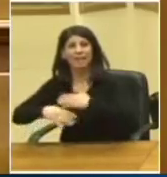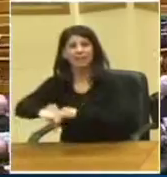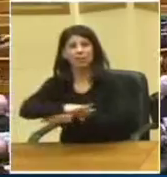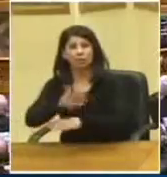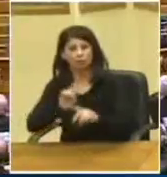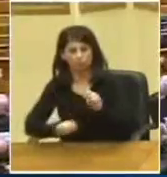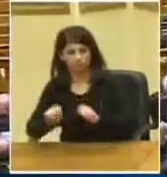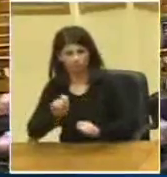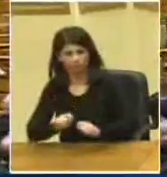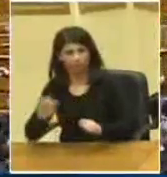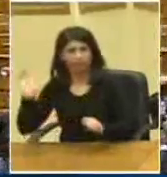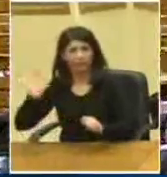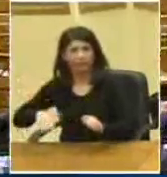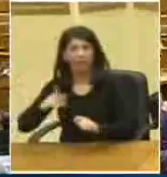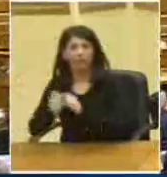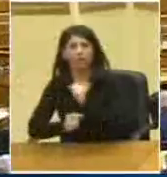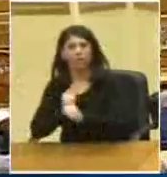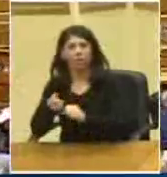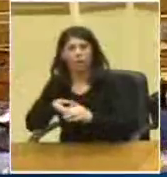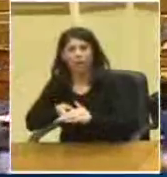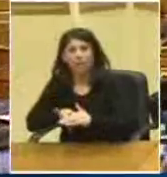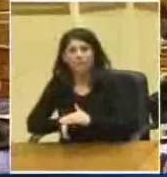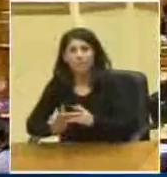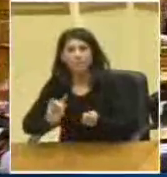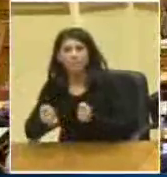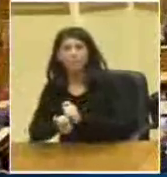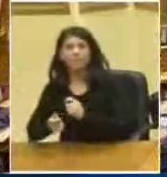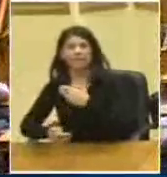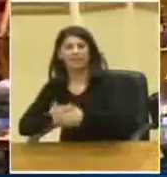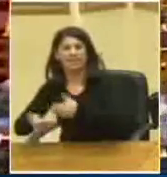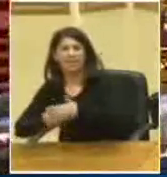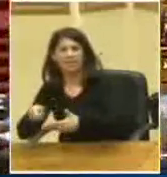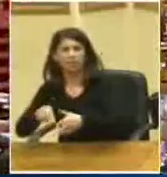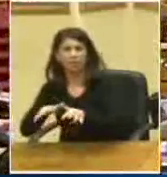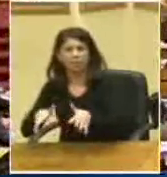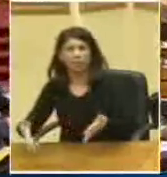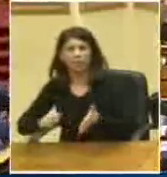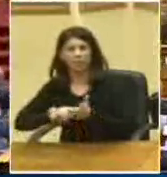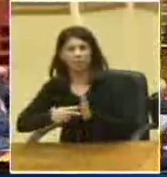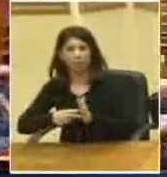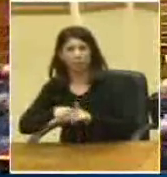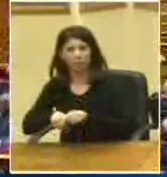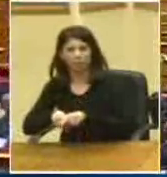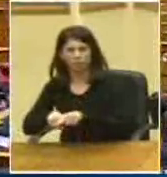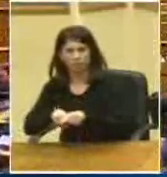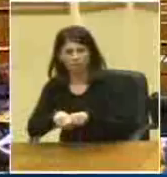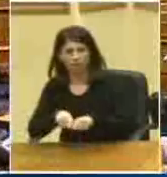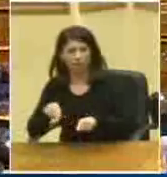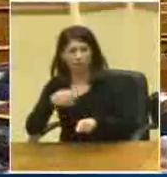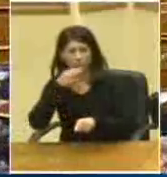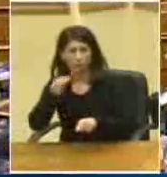δημιουργηθεί τα τελευταία χρόνια μέσα από τη μετεξέλιξη αυτού του πλέγματος οικονομικών σχέσεων που το ονομάζουμε